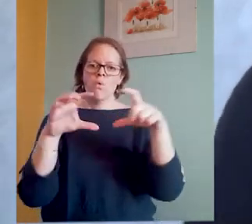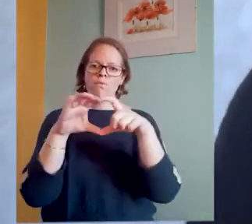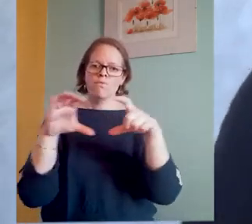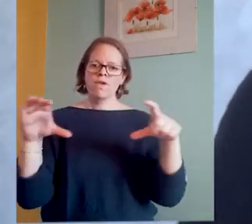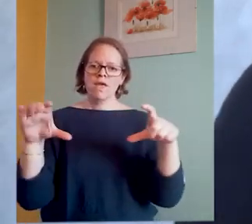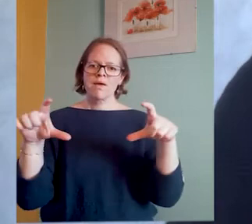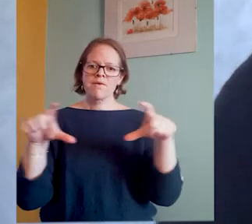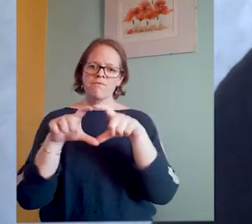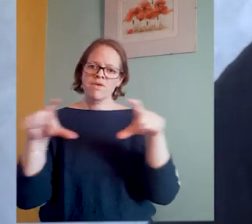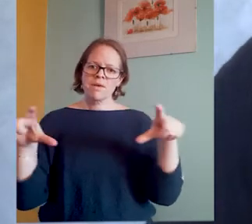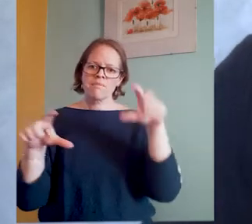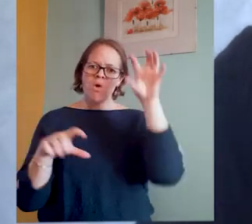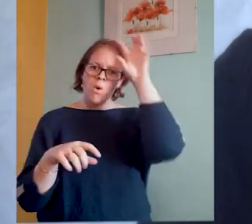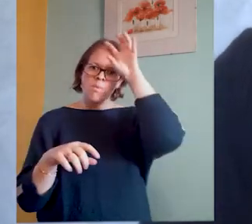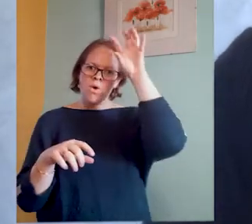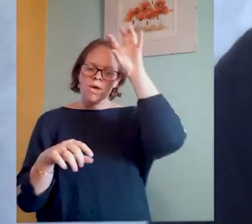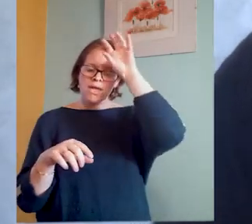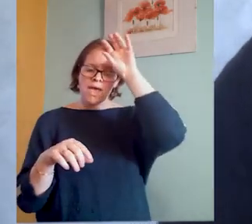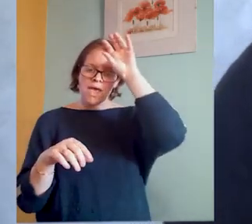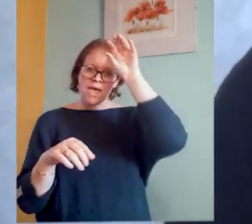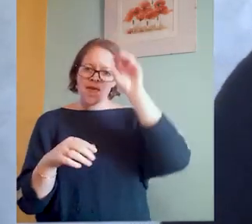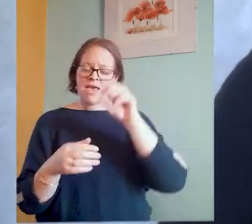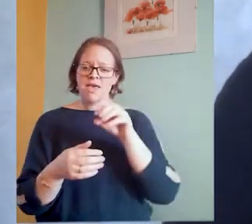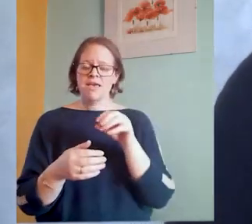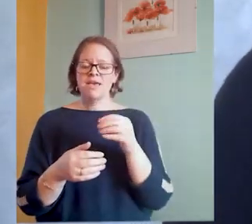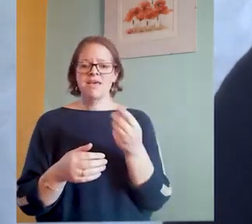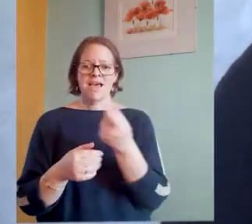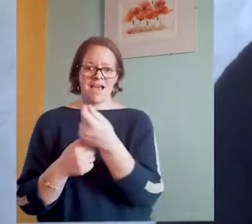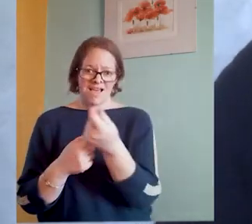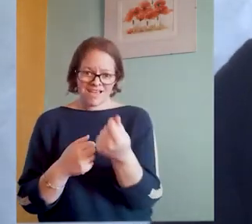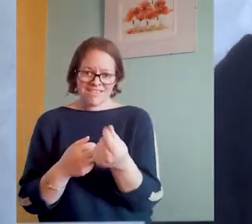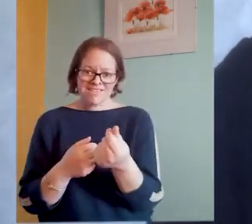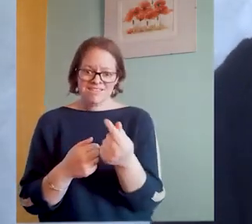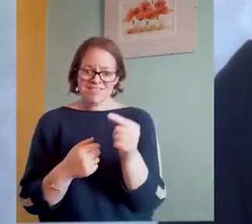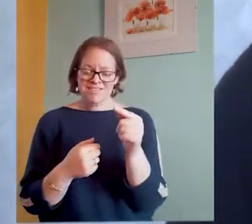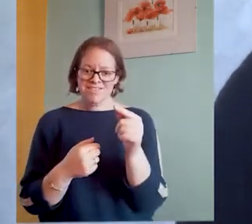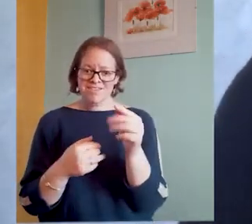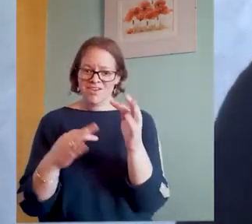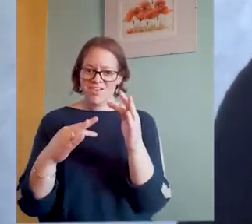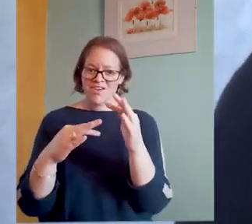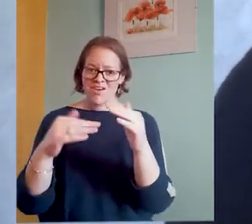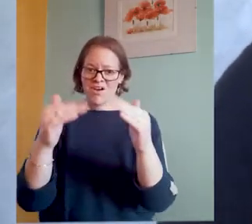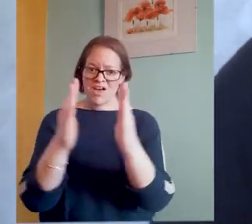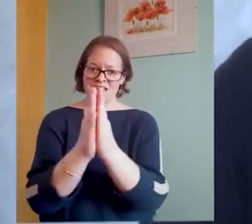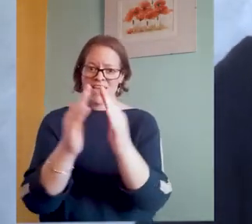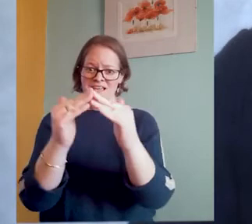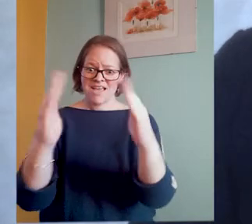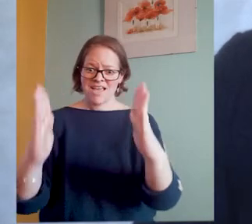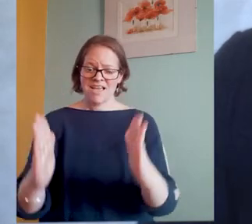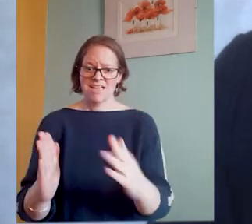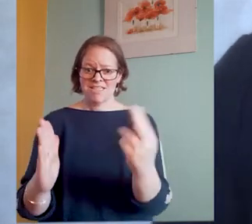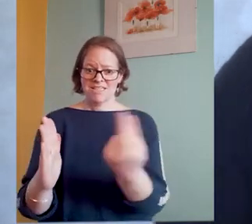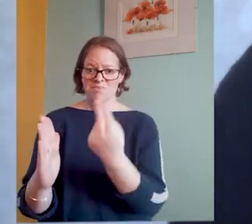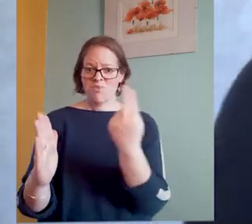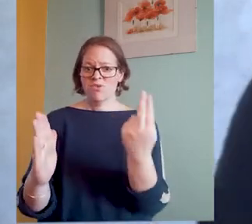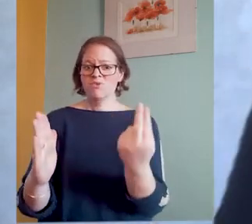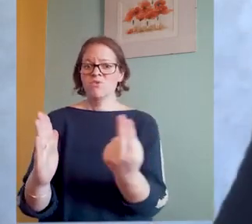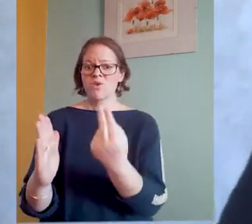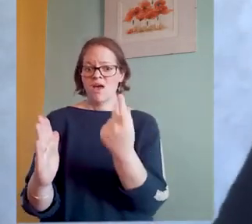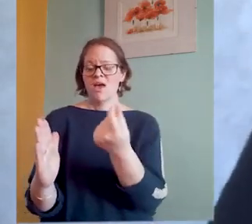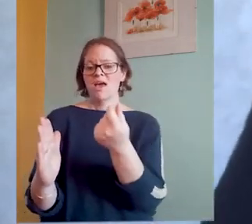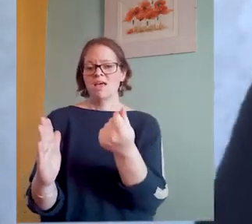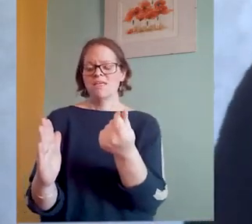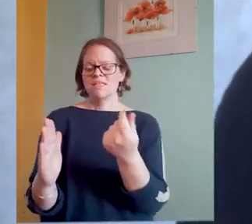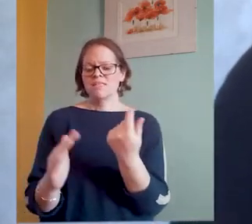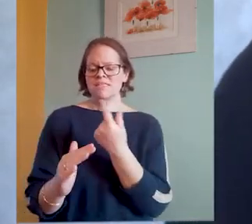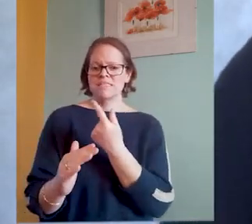besoin, votre église a besoin de rentrée d'argent. Et si vous n'avez pas le numéro de compte de votre église, n'hésitez pas à